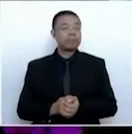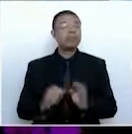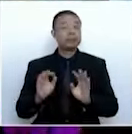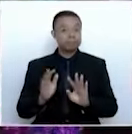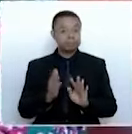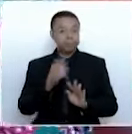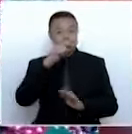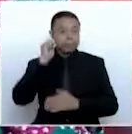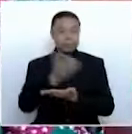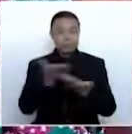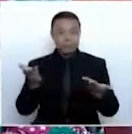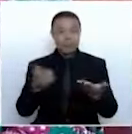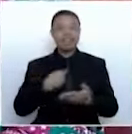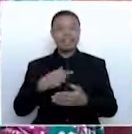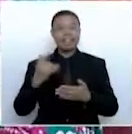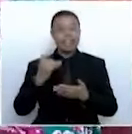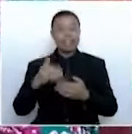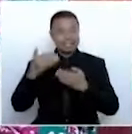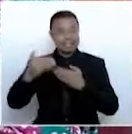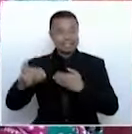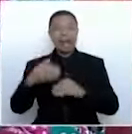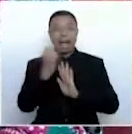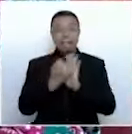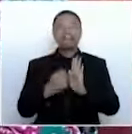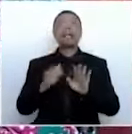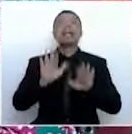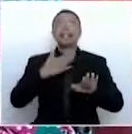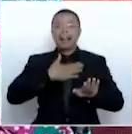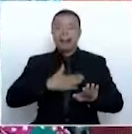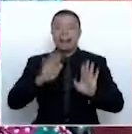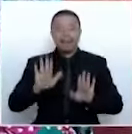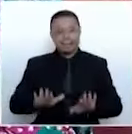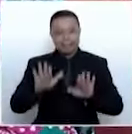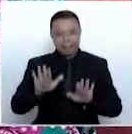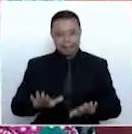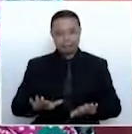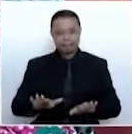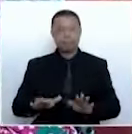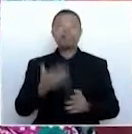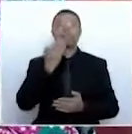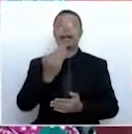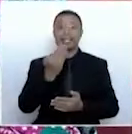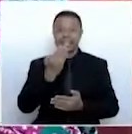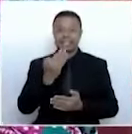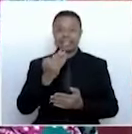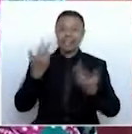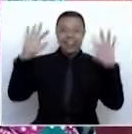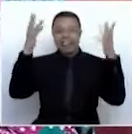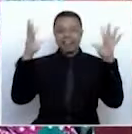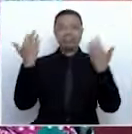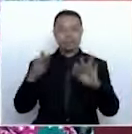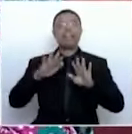Baik Bapak Ibu, kita lanjutkan acara kita pada malam hari ini. Dimohon untuk tenang. Terima kasih untuk semangatnya Bapak Ibu